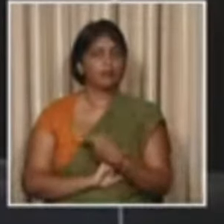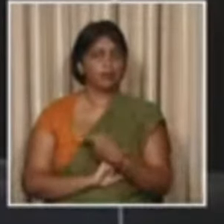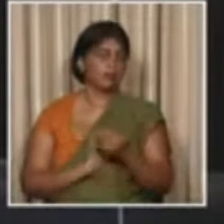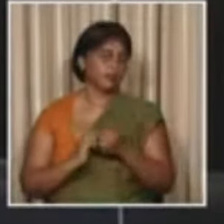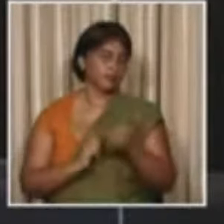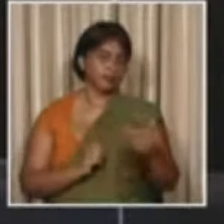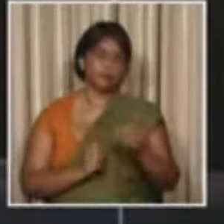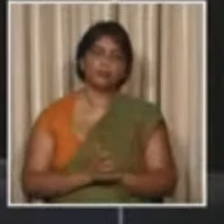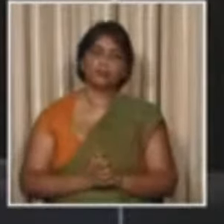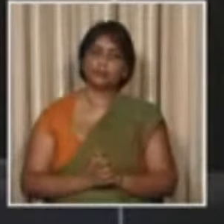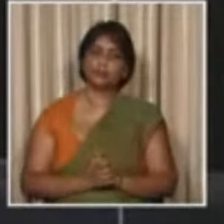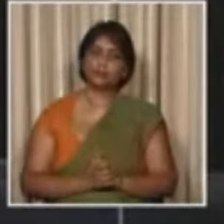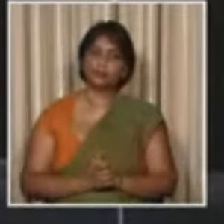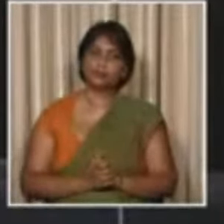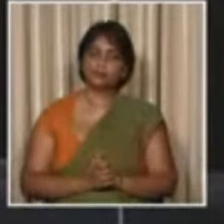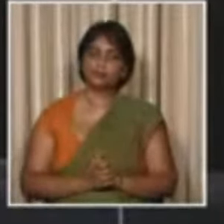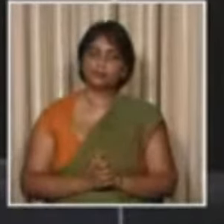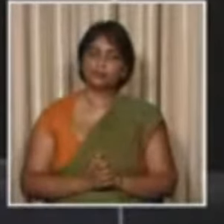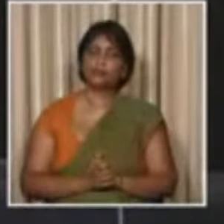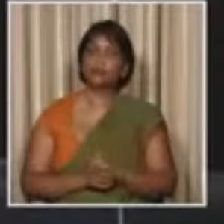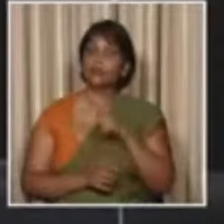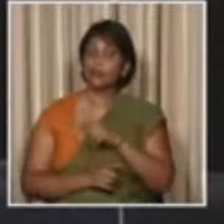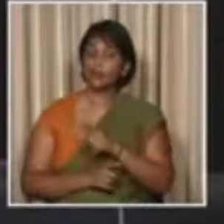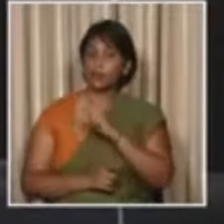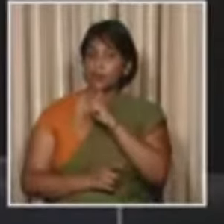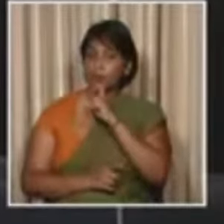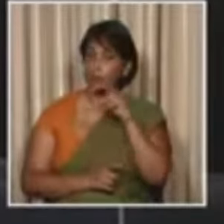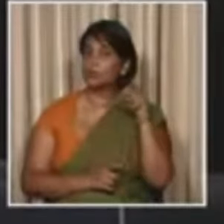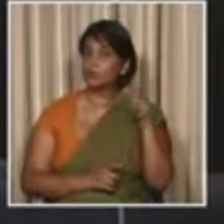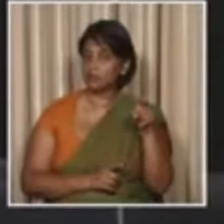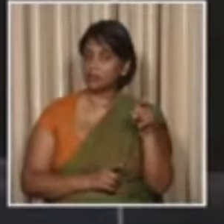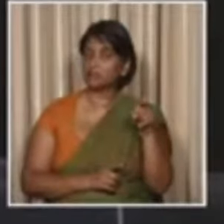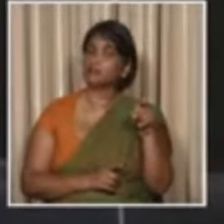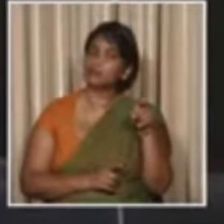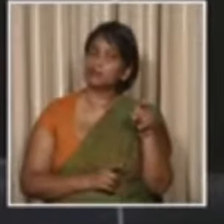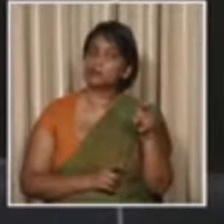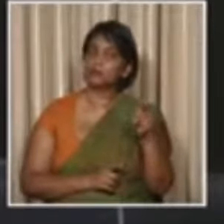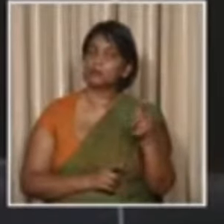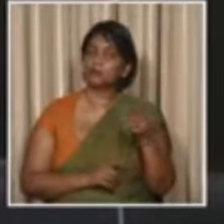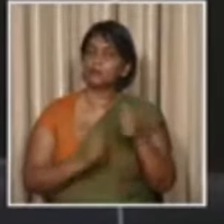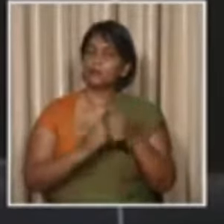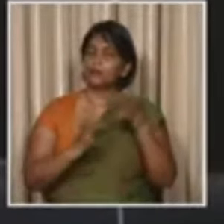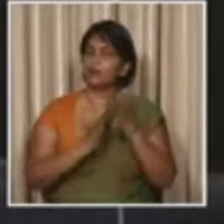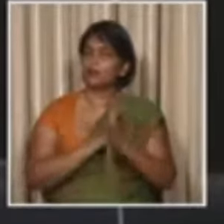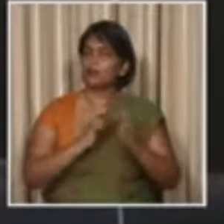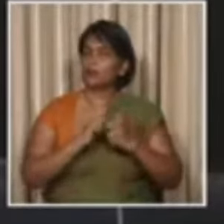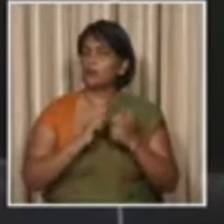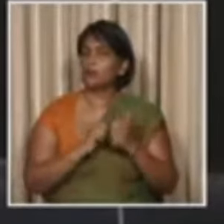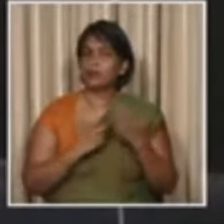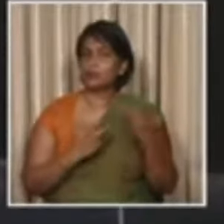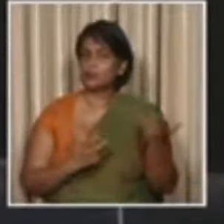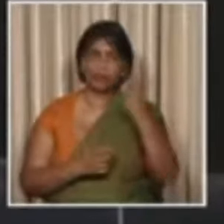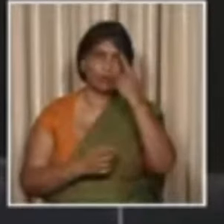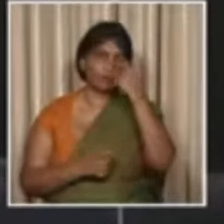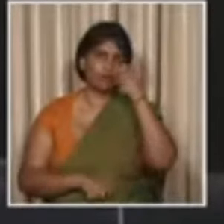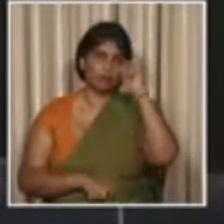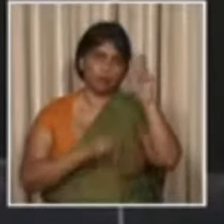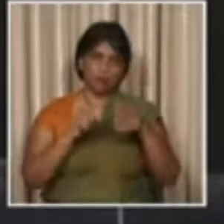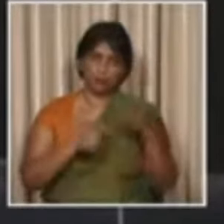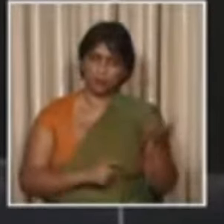ගැනීම. ඉතින් ඒකට සුප්‍රීම කෝට් එකේ තියෙන දැන් මේකට විඳිතේ උනේ කවුද? එකක් ඇතුණු කිතුණු